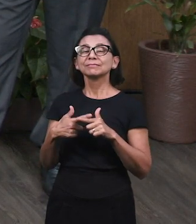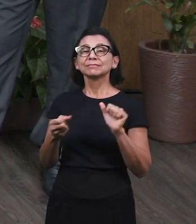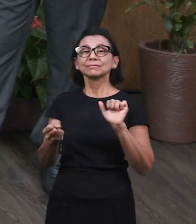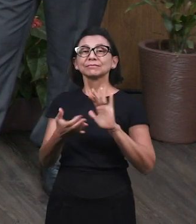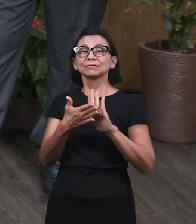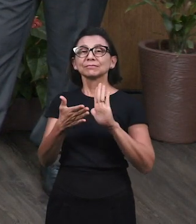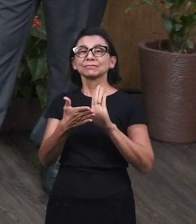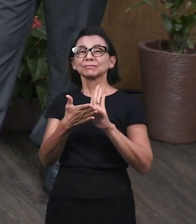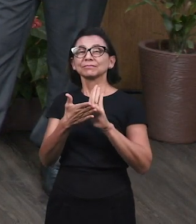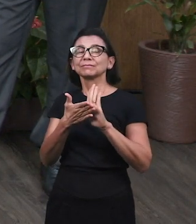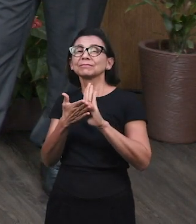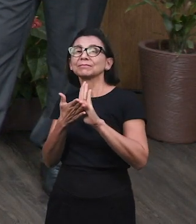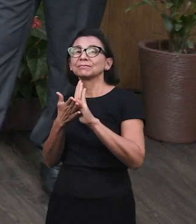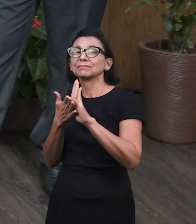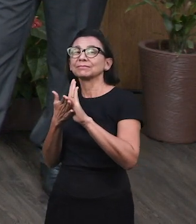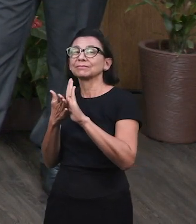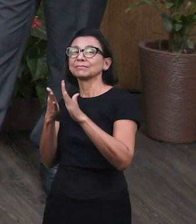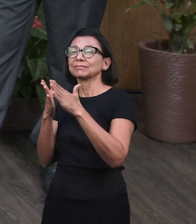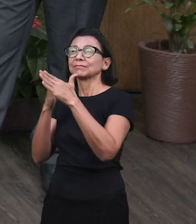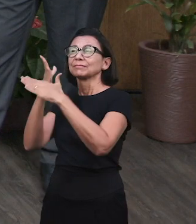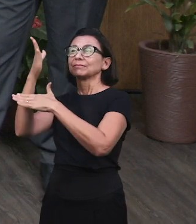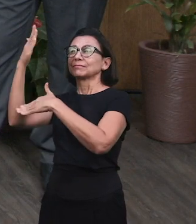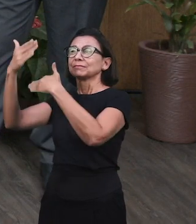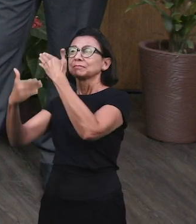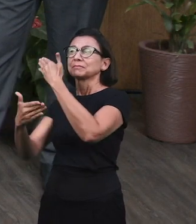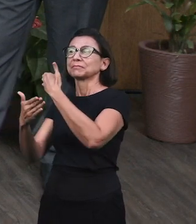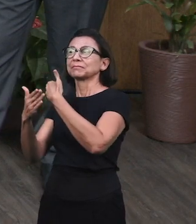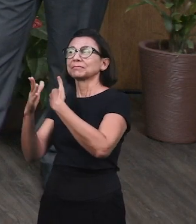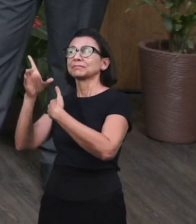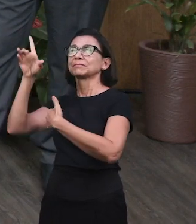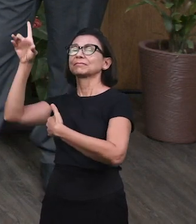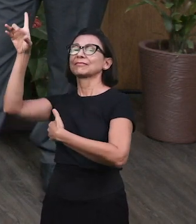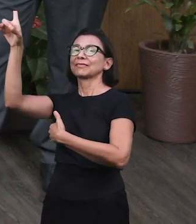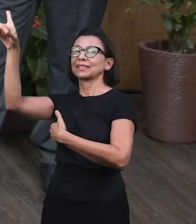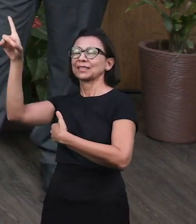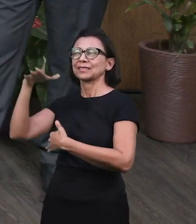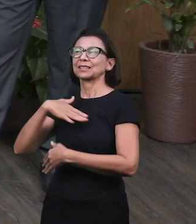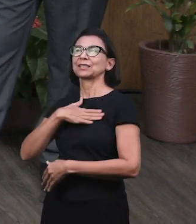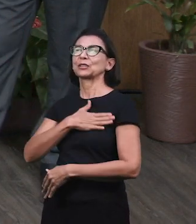de Dieu. Dans la louange, votre cœur sera béni, votre âme sera visitée.